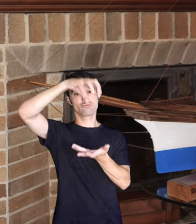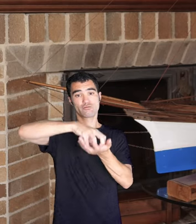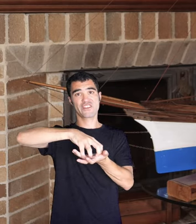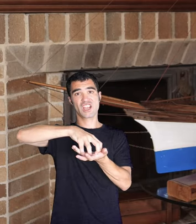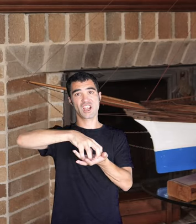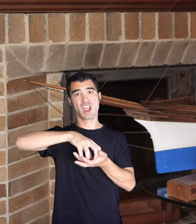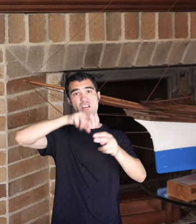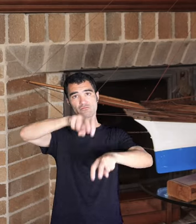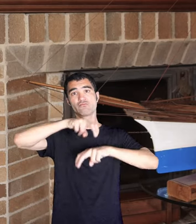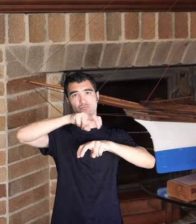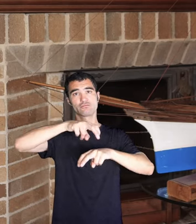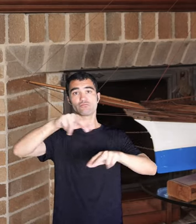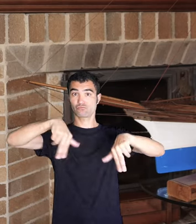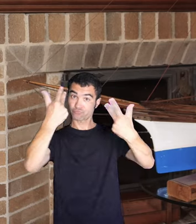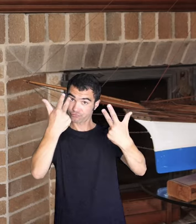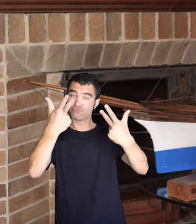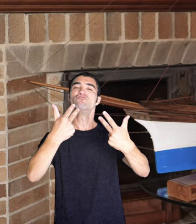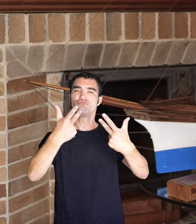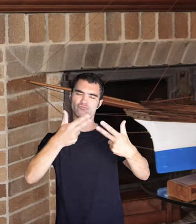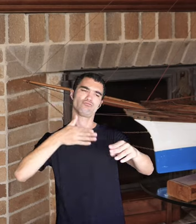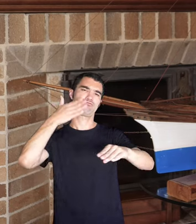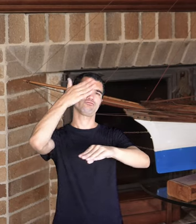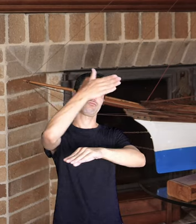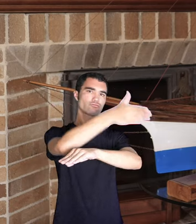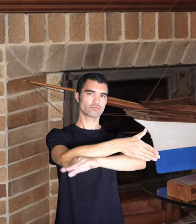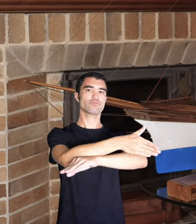que tenies permís, i